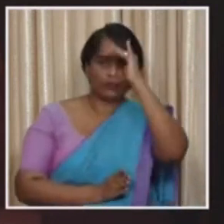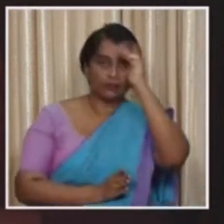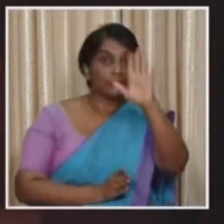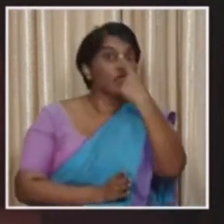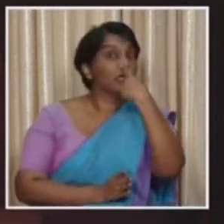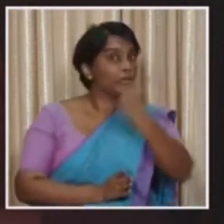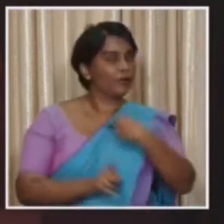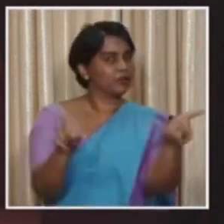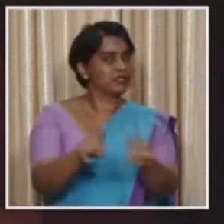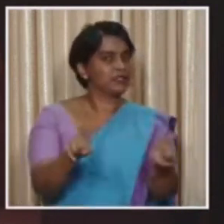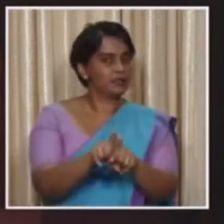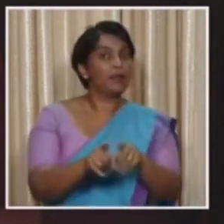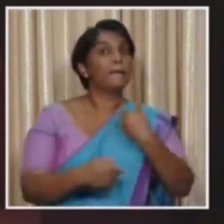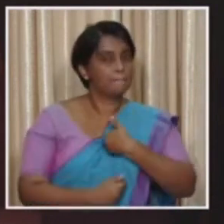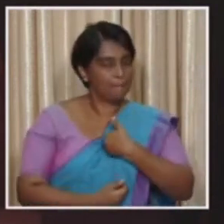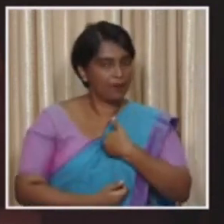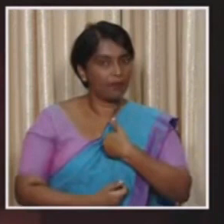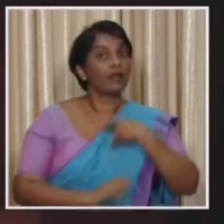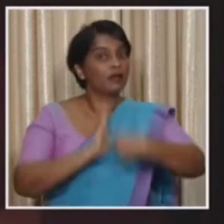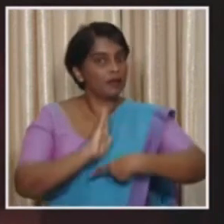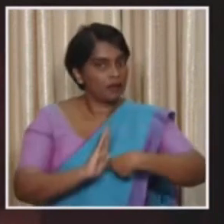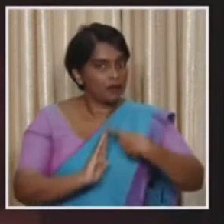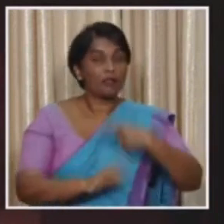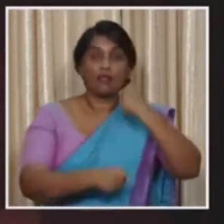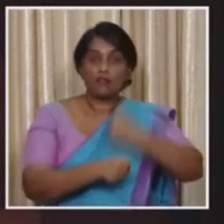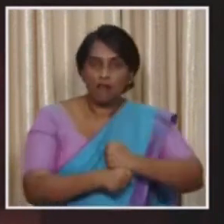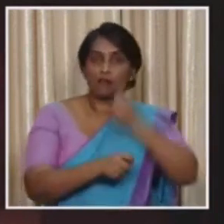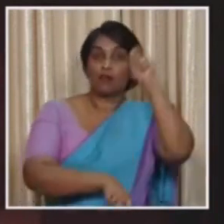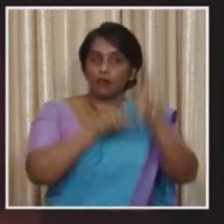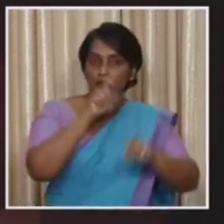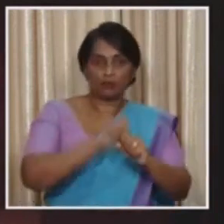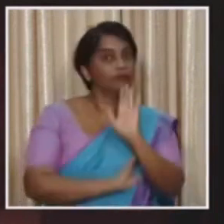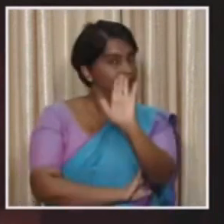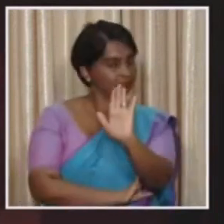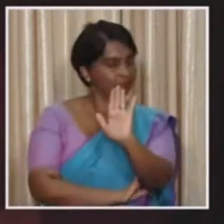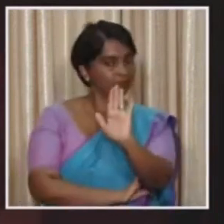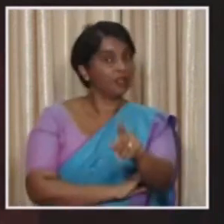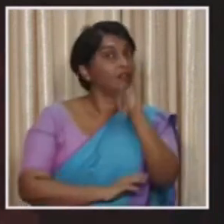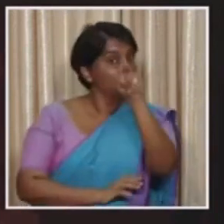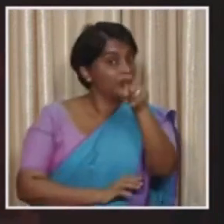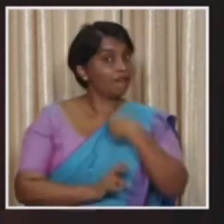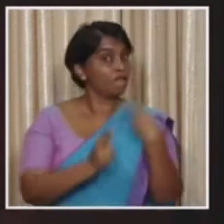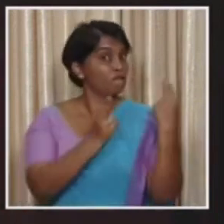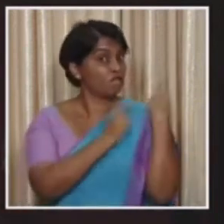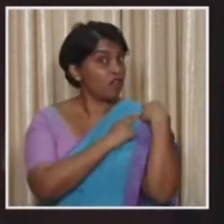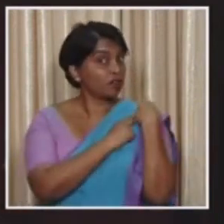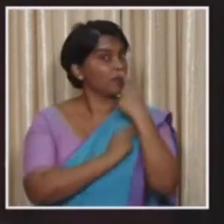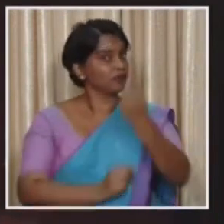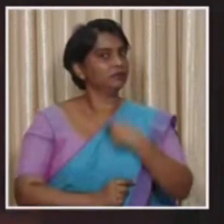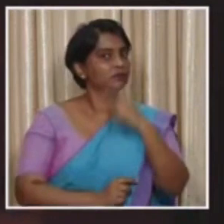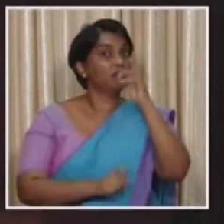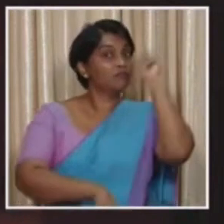ගරු කතානායකතුමාගේ නියෝගයේ පරිදි මම මේ රටේ රජයේ නිලධාරීන්, හැබැයි එකක් තියෙනවා, ඔබතුමා වගකීමෙන් කියන්නට